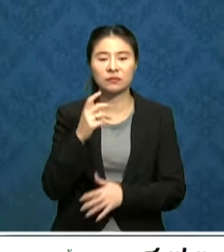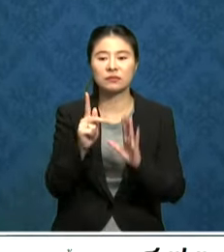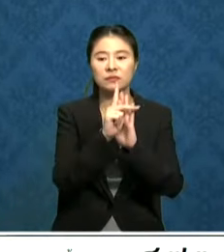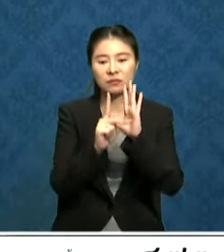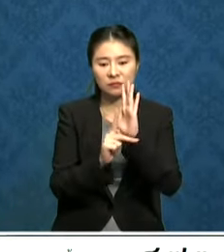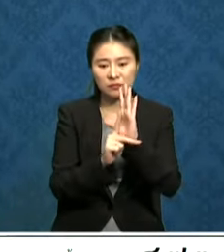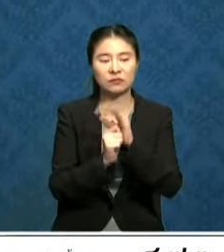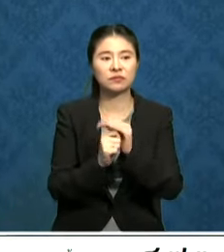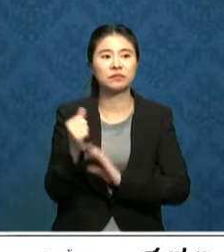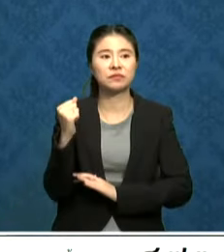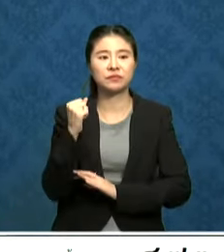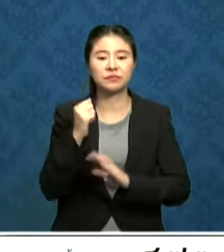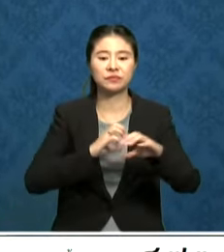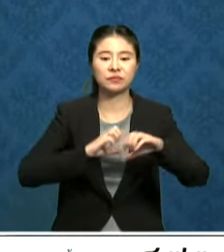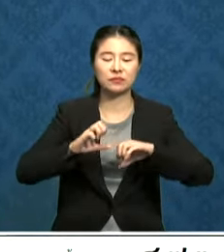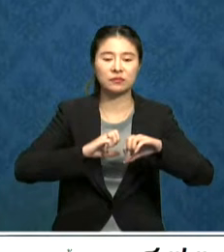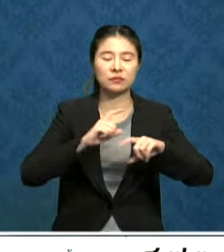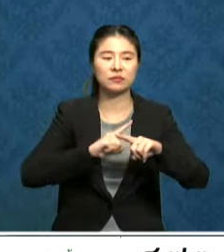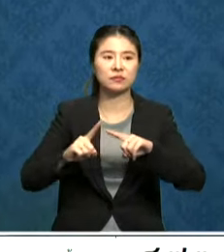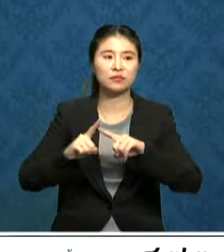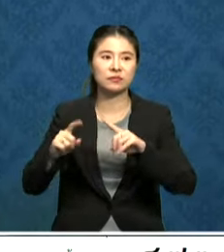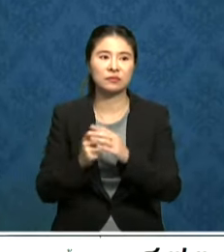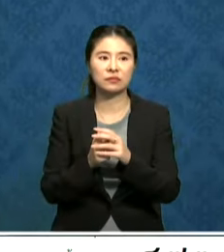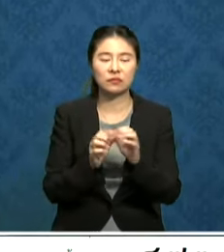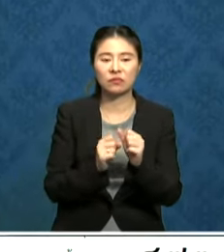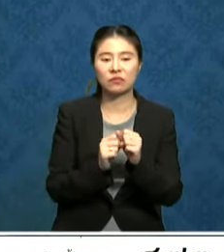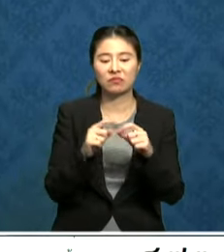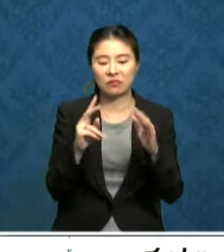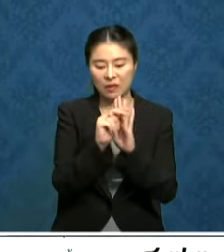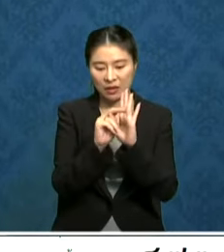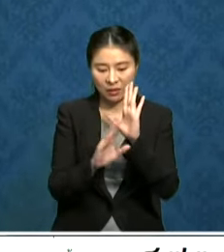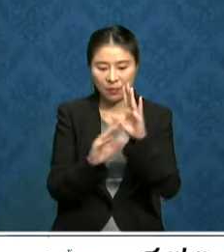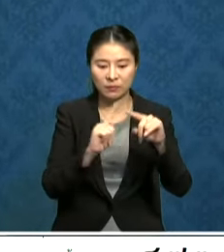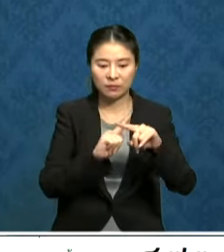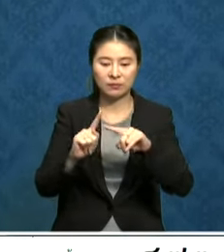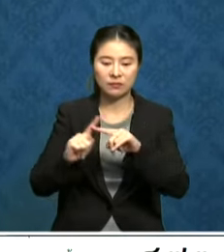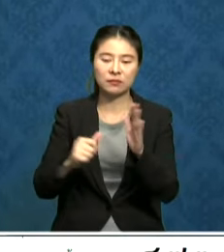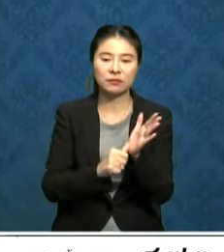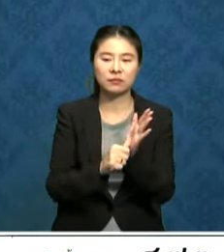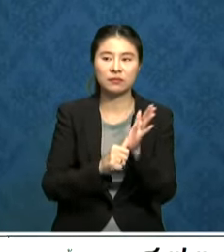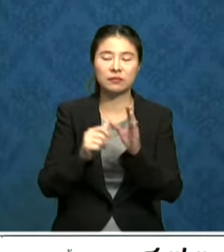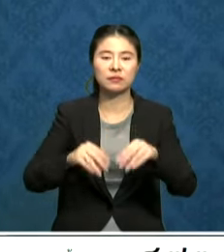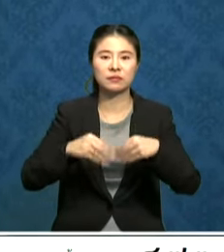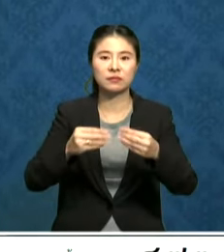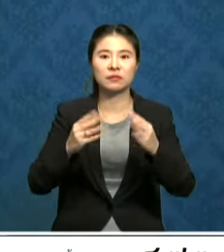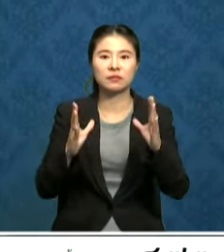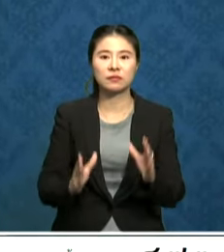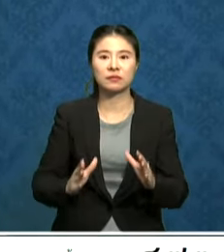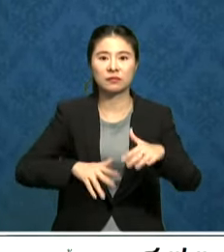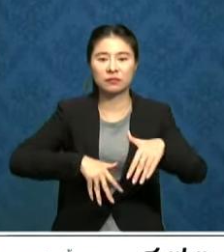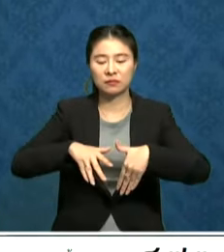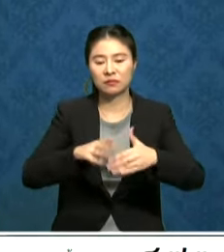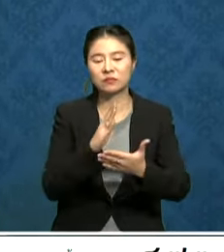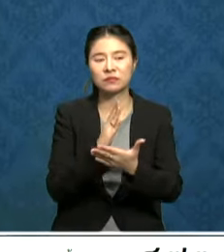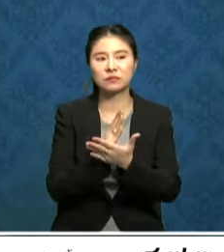ก็สั่นคลอนไปด้วยทำให้กฎหยและนโยบายต่างๆที่จะใช้แก้ปัญหาให้กับพี่น้องประชาชนและประเทศนั้นต้องหยุด